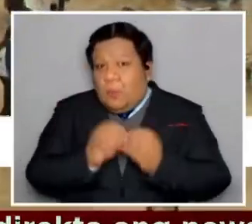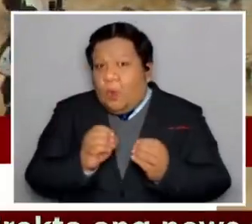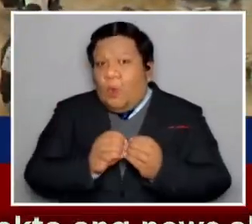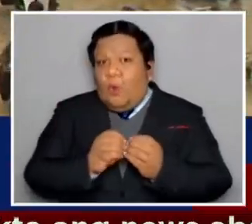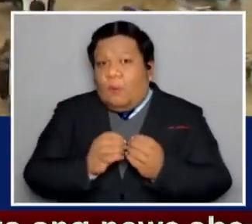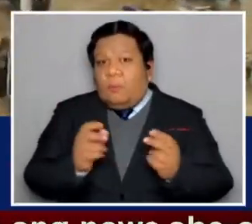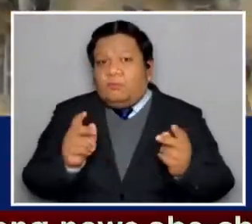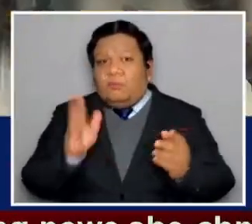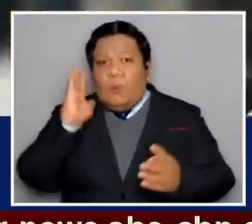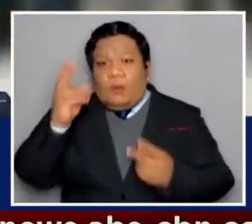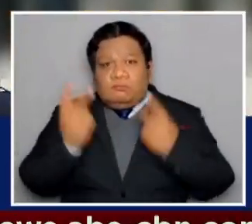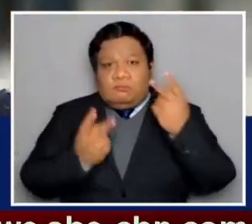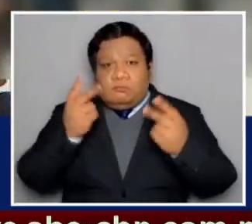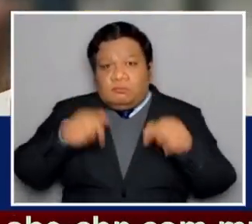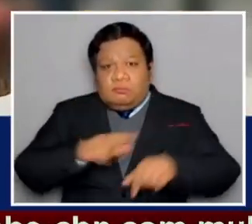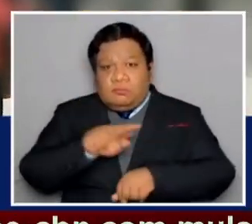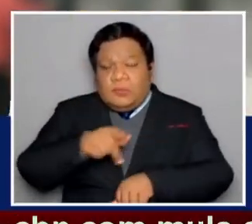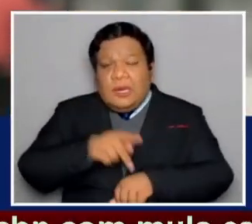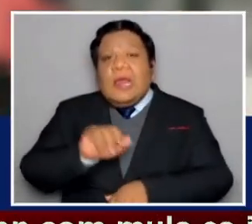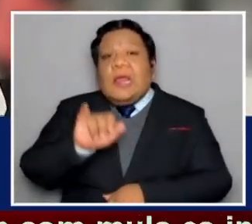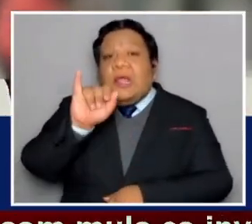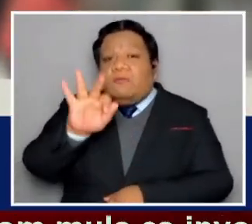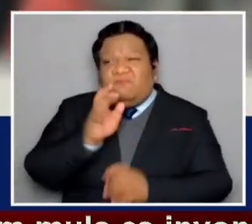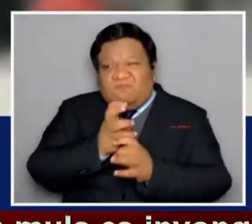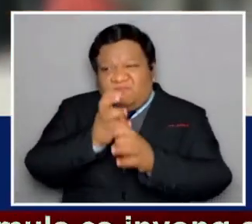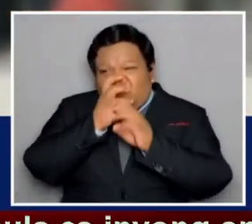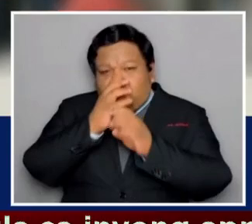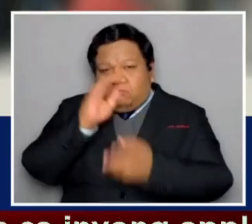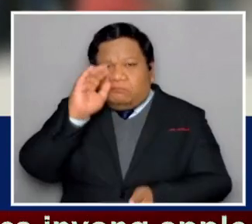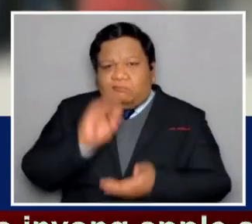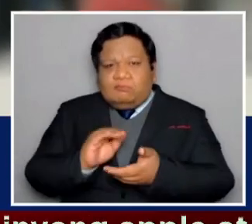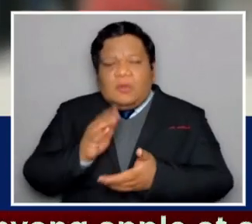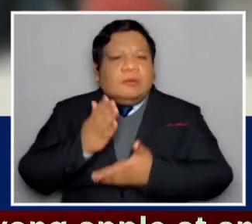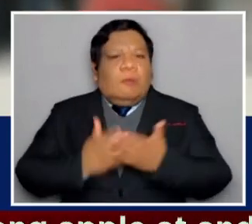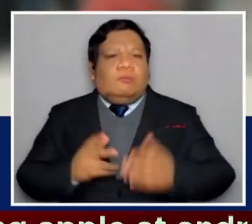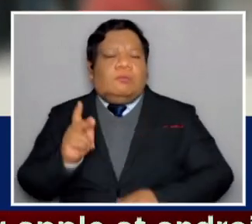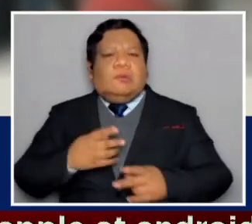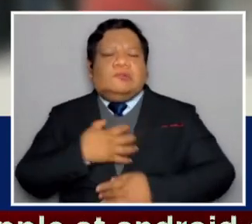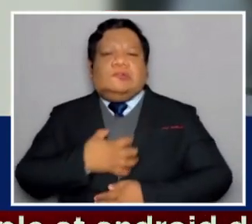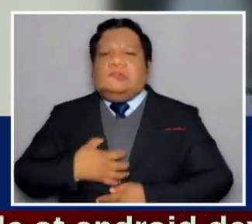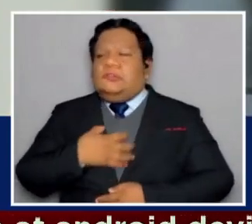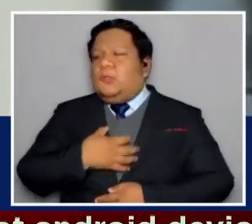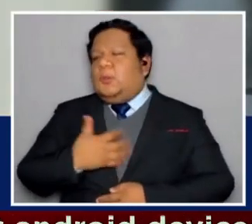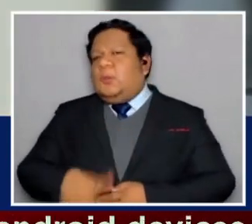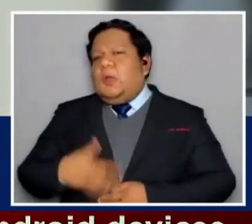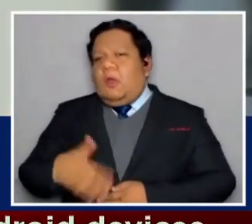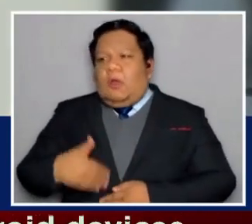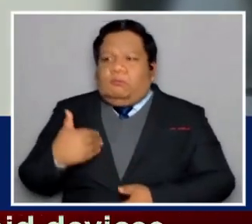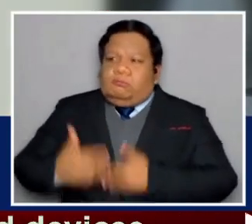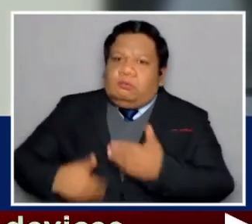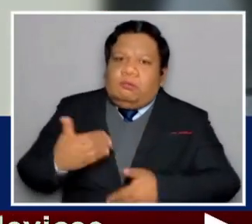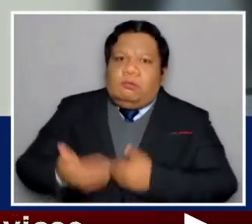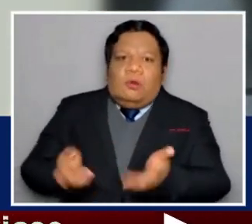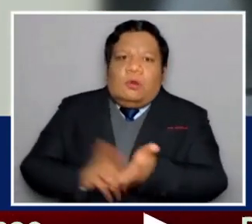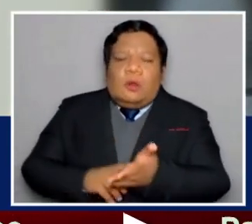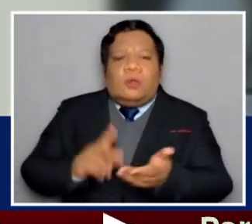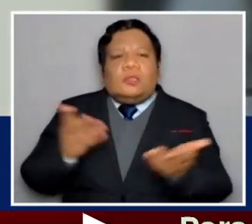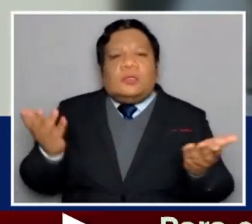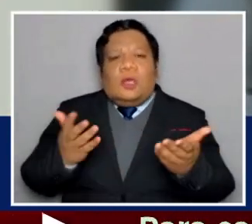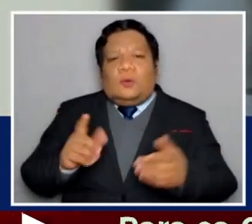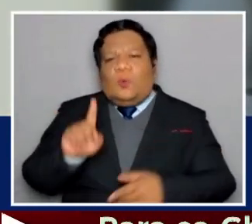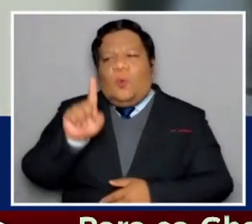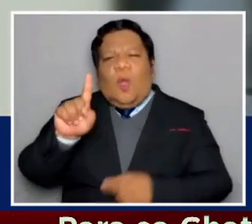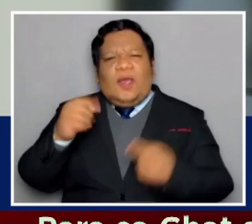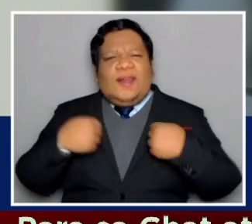ang COVID protocols. Nagrereklamo ang ilang turista sa masalimuot na registration process sa One Health Pass. Dapat